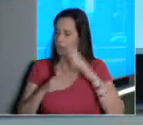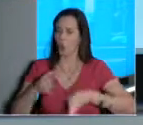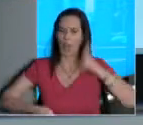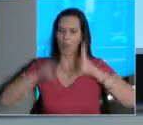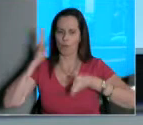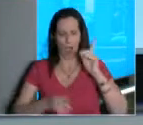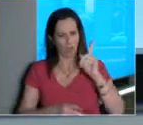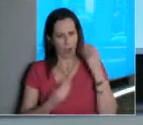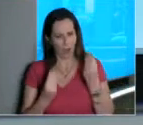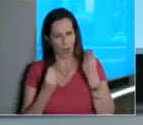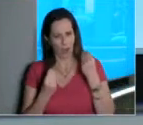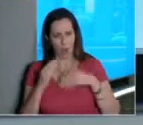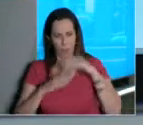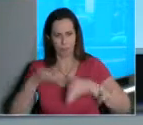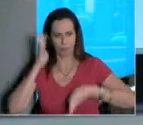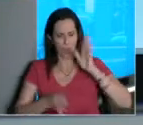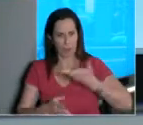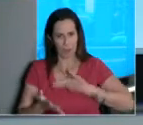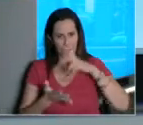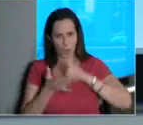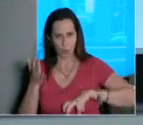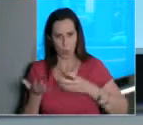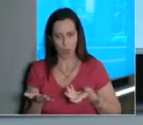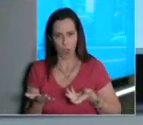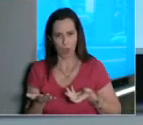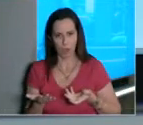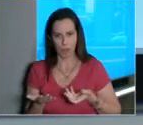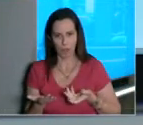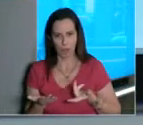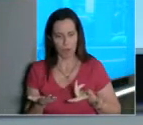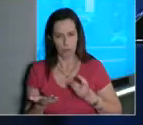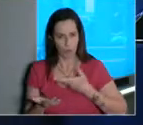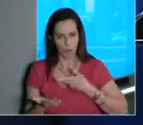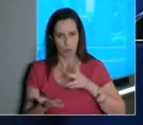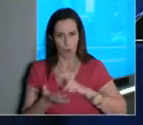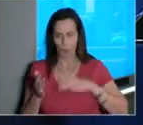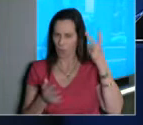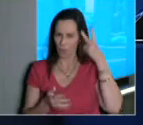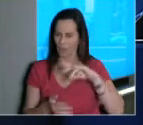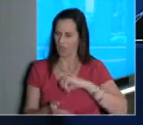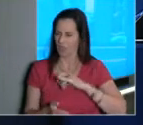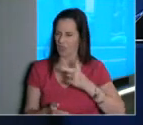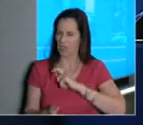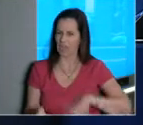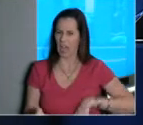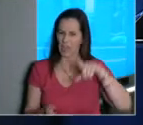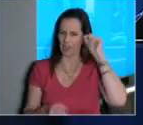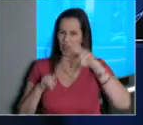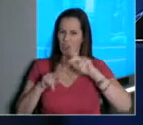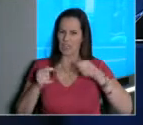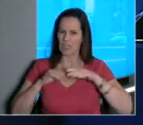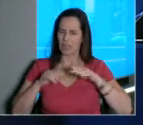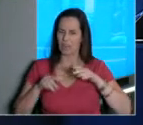לגובה. רגע, אבל אם בונים לגובה, לא מקבלים את הארנונה בבנייה במה שנקרא הגוש הגדול? זאת אומרת, אני לא מבין את האינטרס של עיריית תל אביב להשאיר את שדה דוב